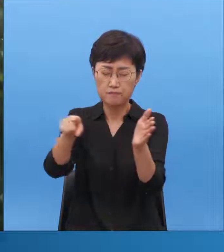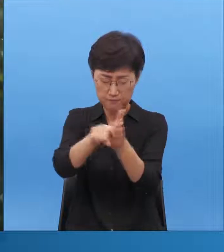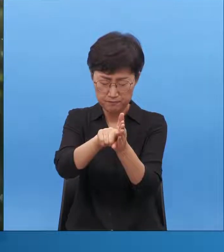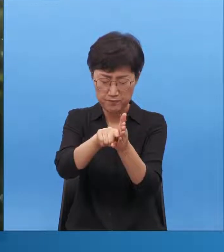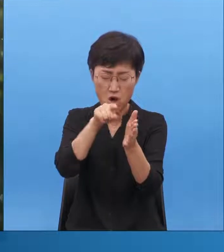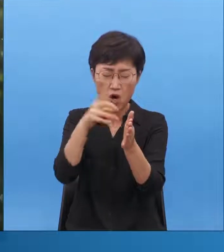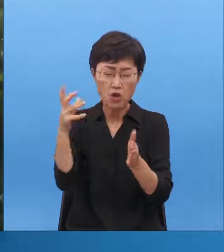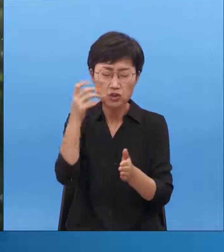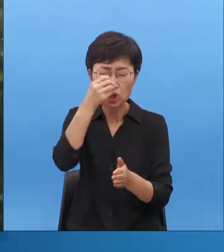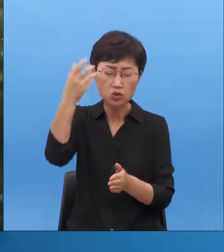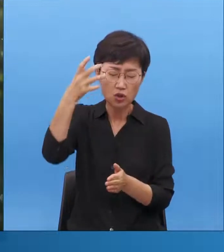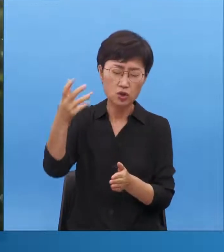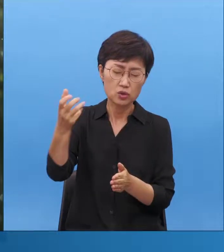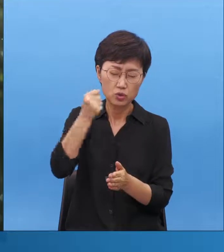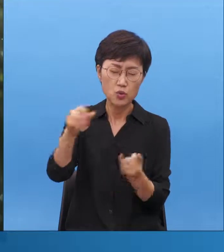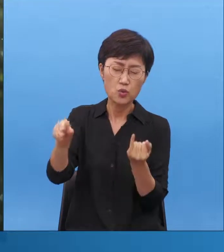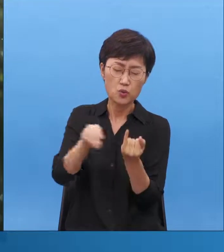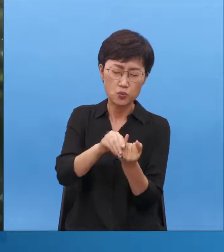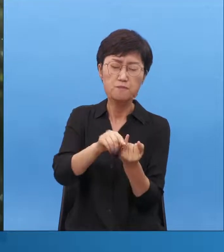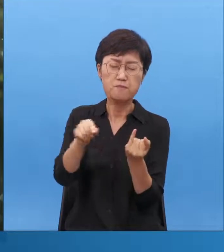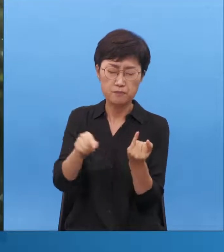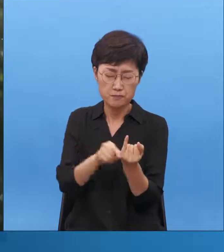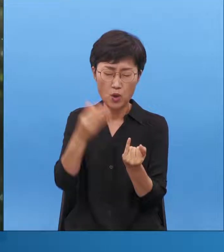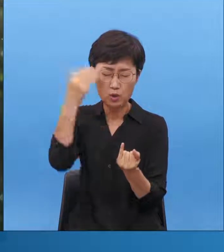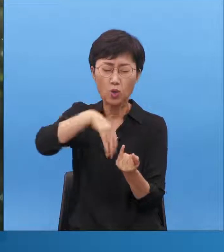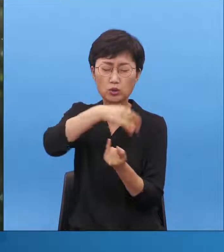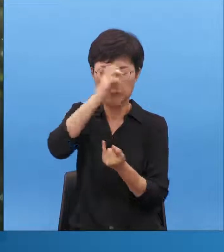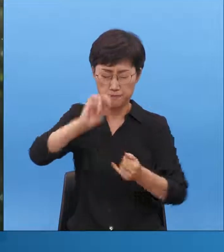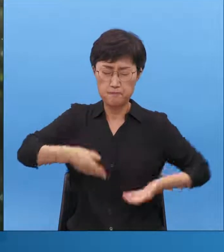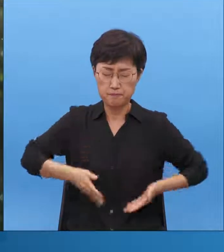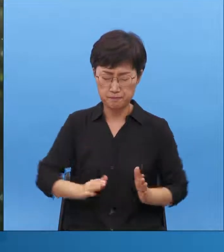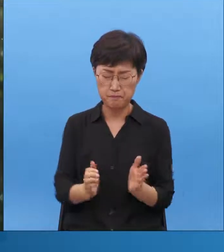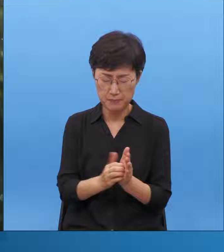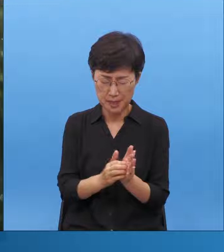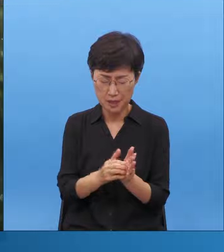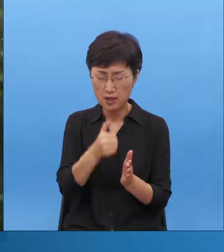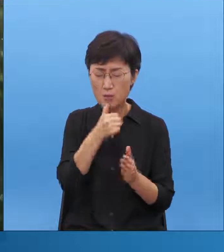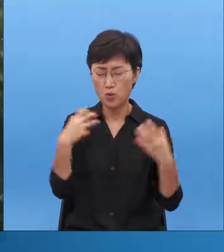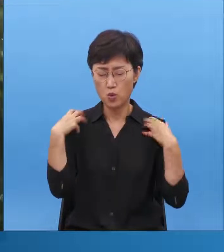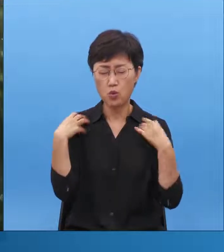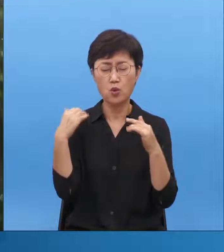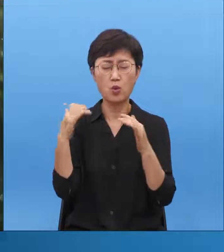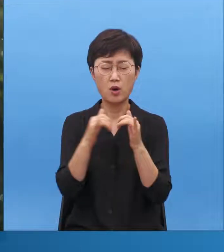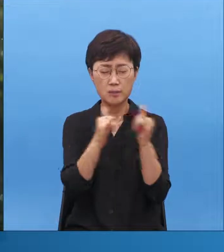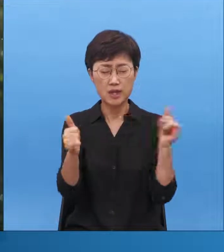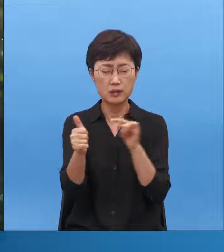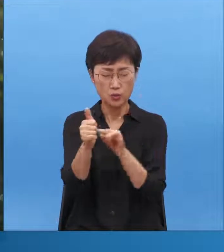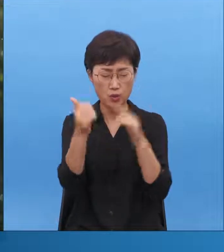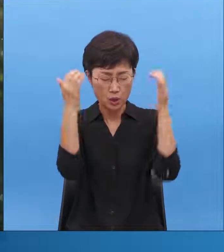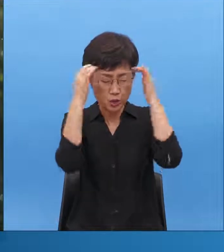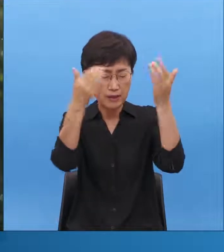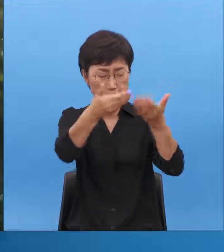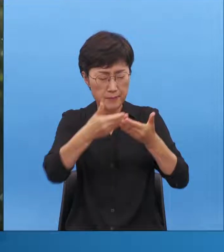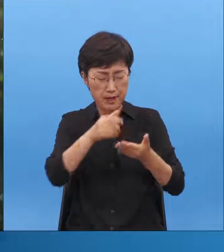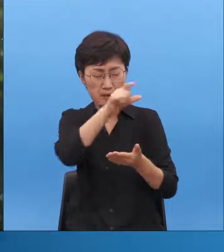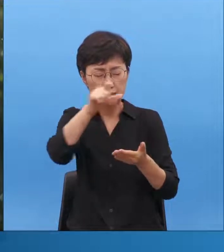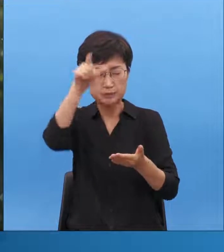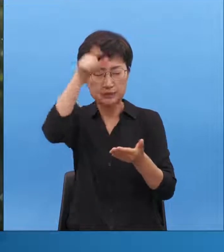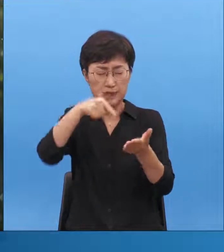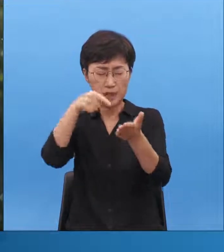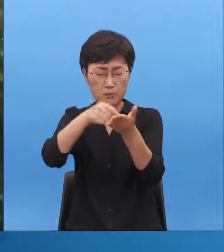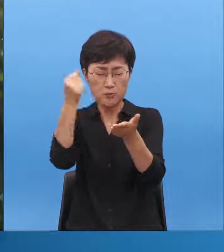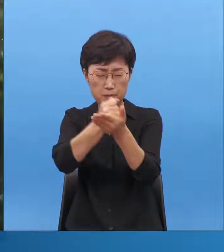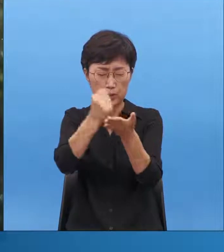믿사오니 이는 성령으로 잉태하사 동년전 만에 나시고 본디오 빌라도에게 고난을 받아서 십자가 못